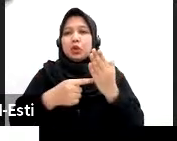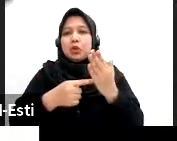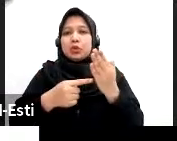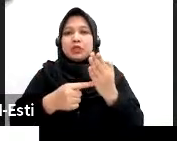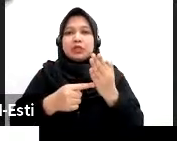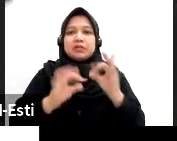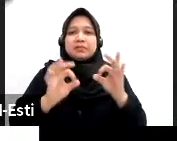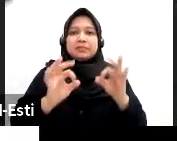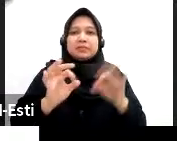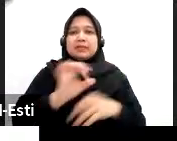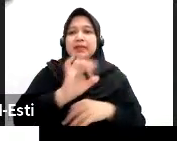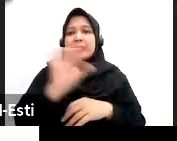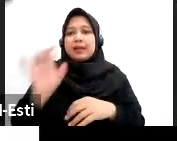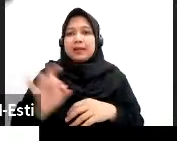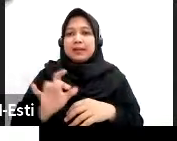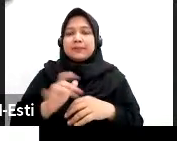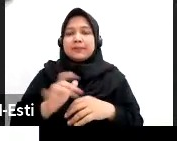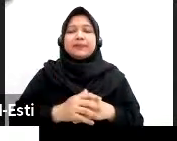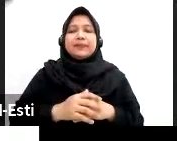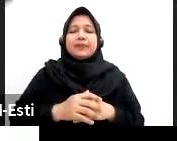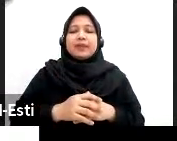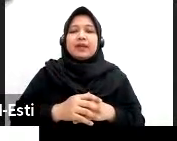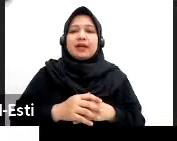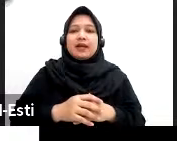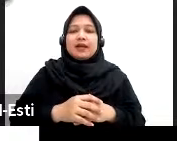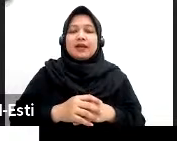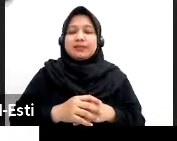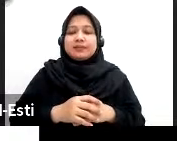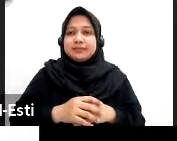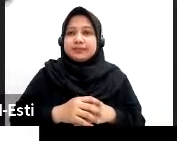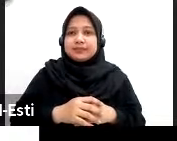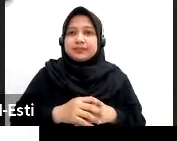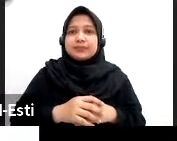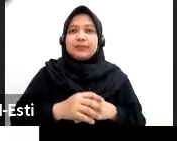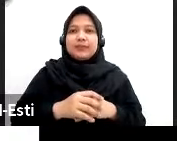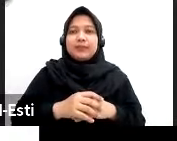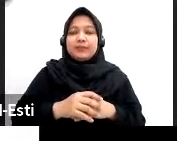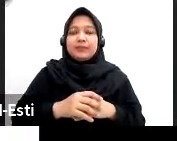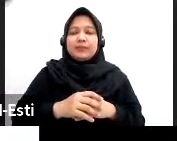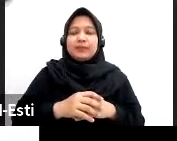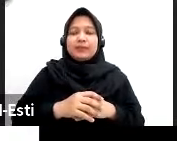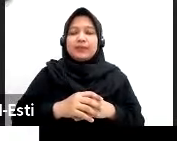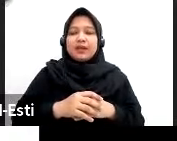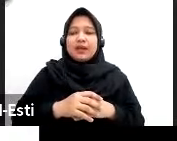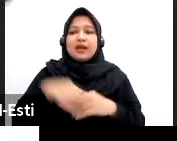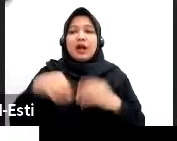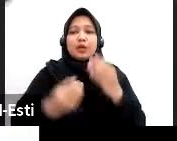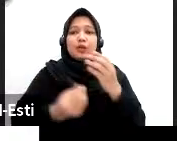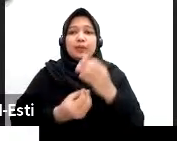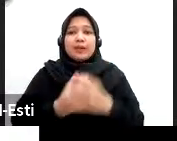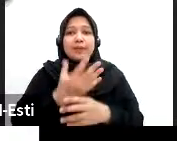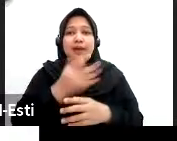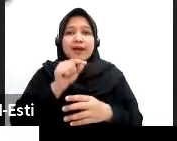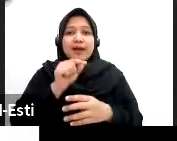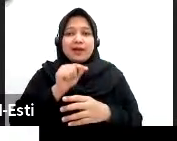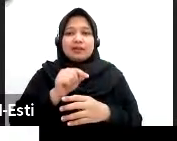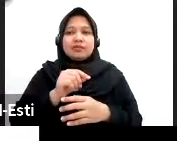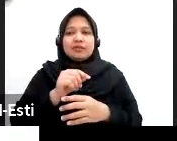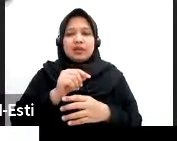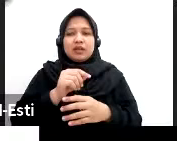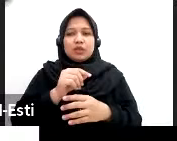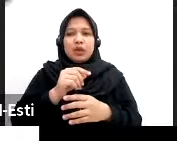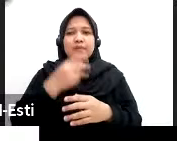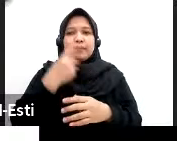Oke jadi kalau menurut kami tentu dalam perkembangannya pasti kita melihat adanya suatu pertumbuhan